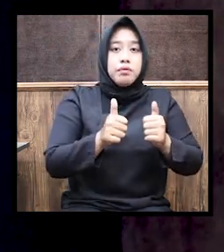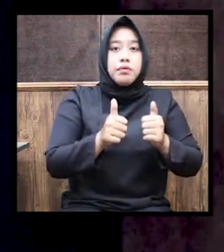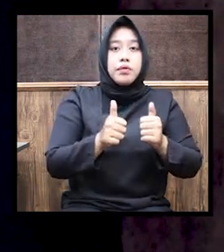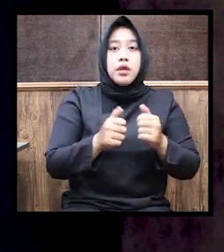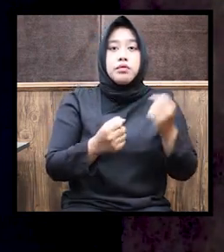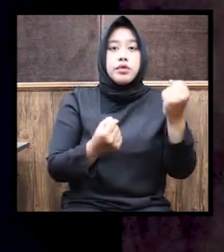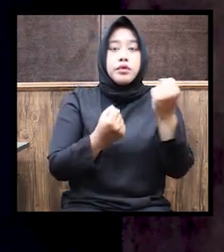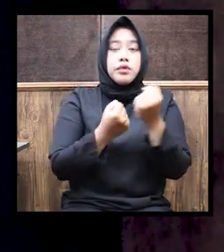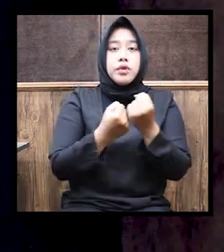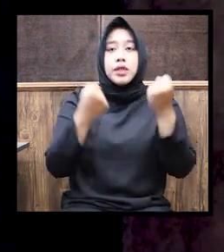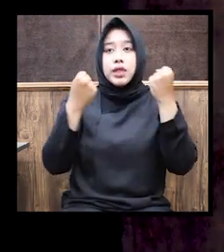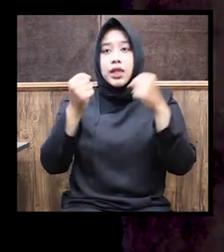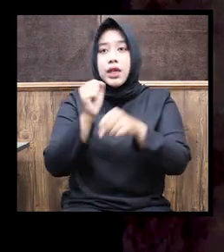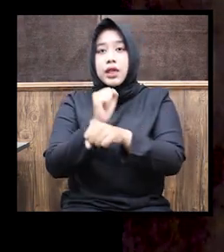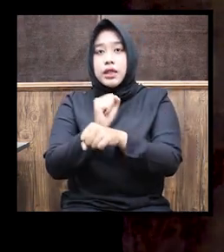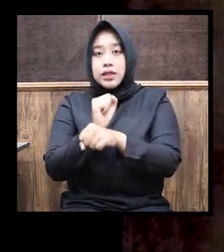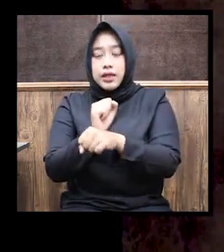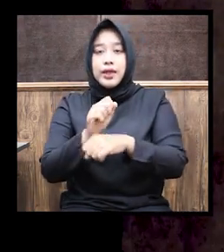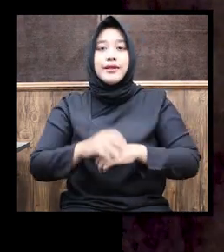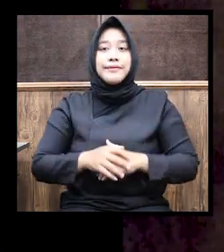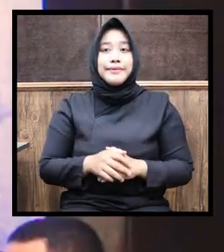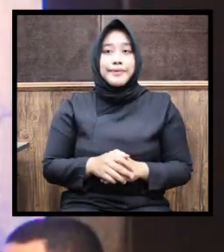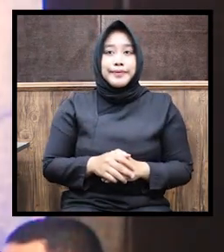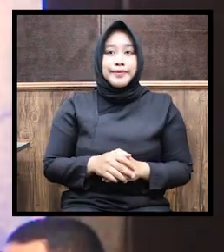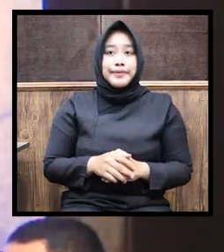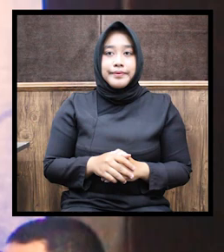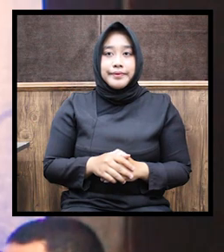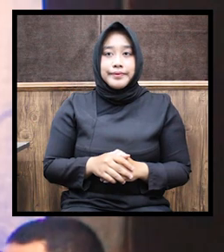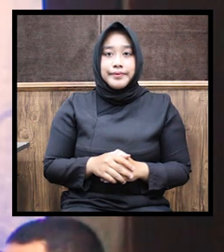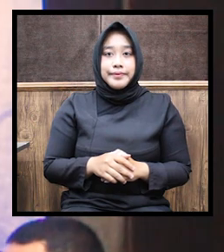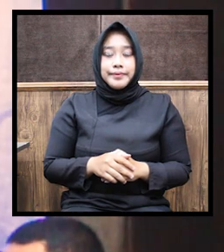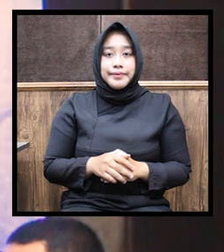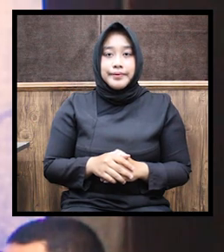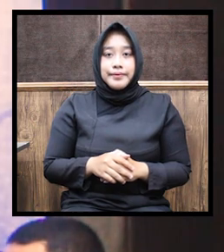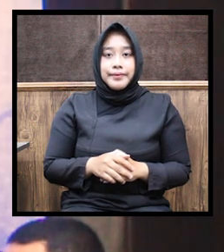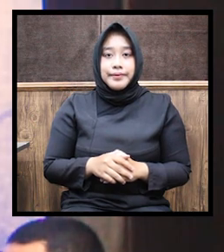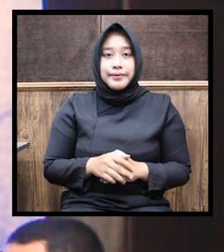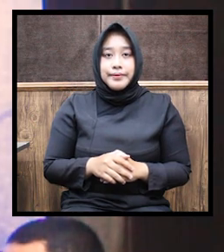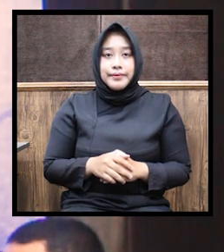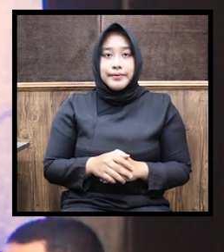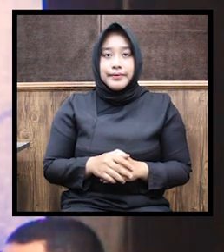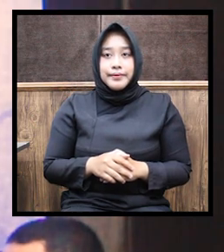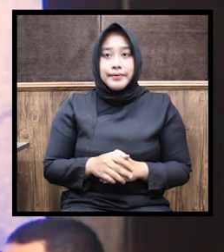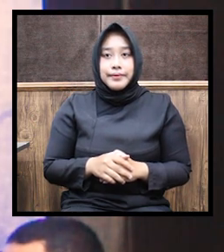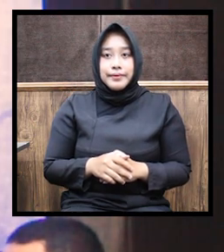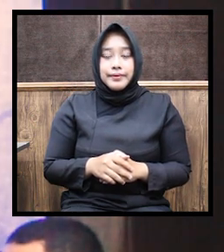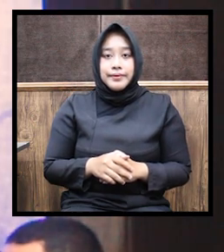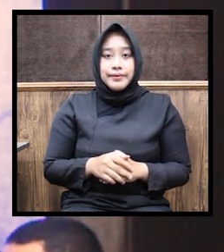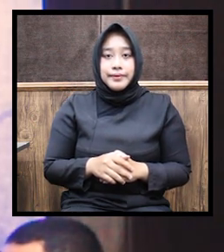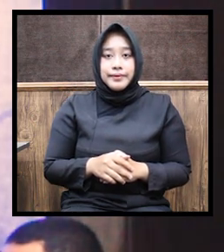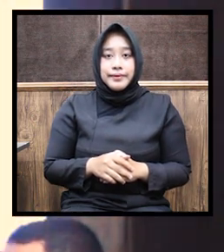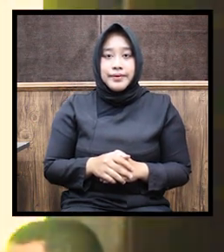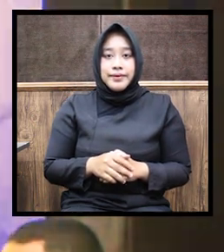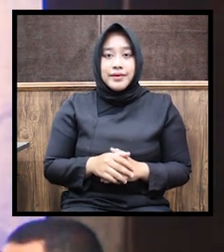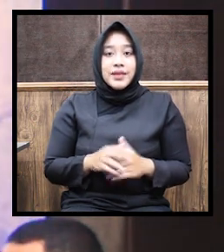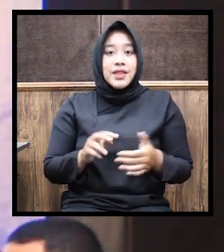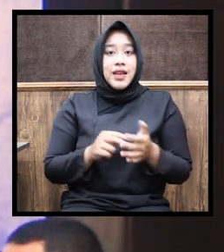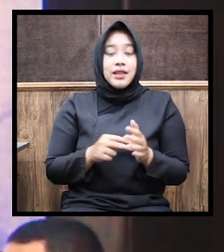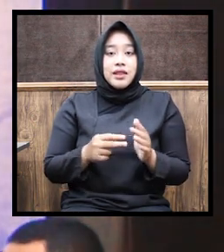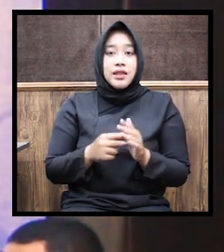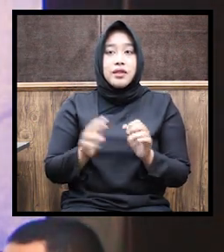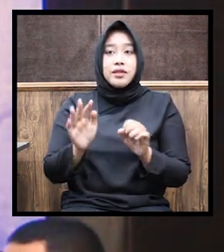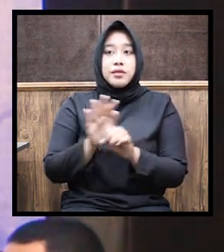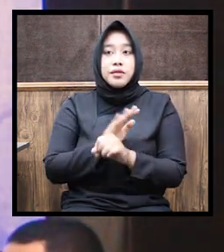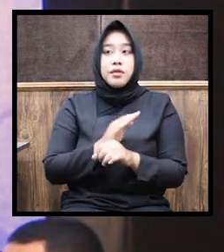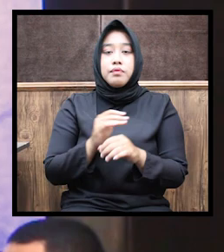kerja khususnya teman-teman yang disabilitas Heeh seperti itu ya cukup apa namanya cukup strategis Pak kalau